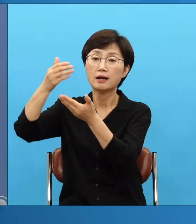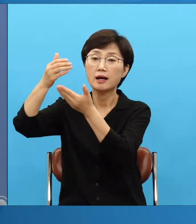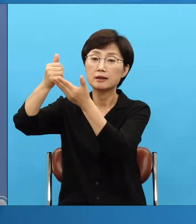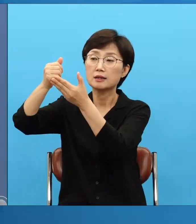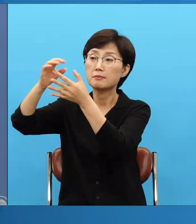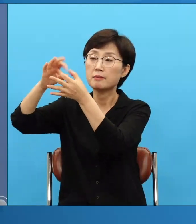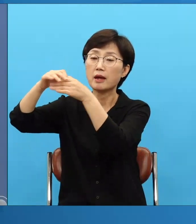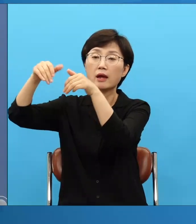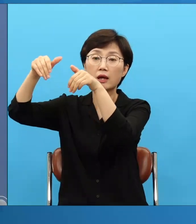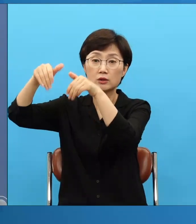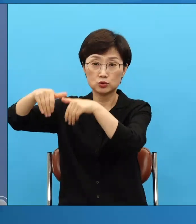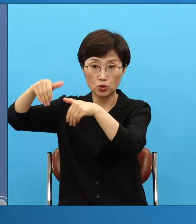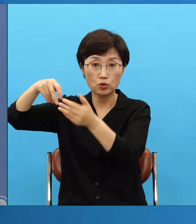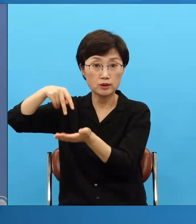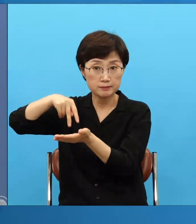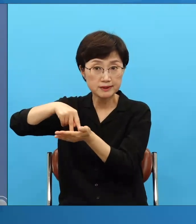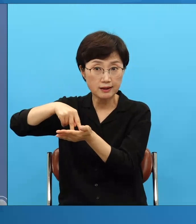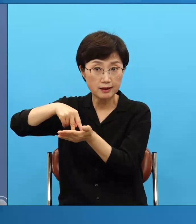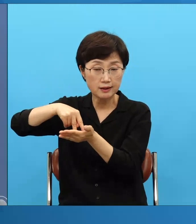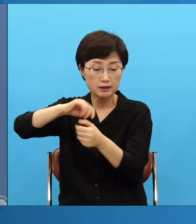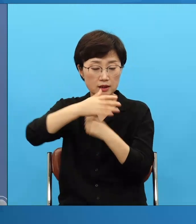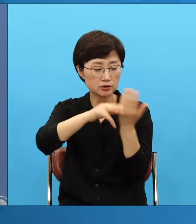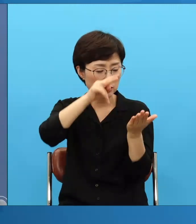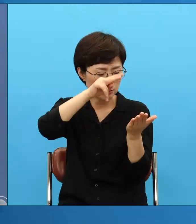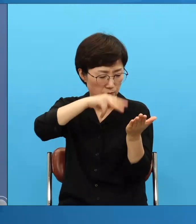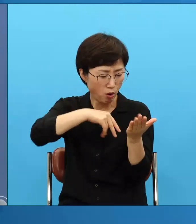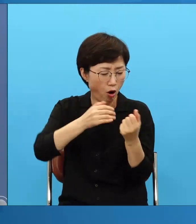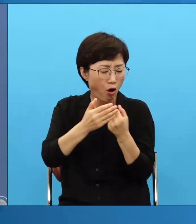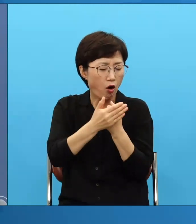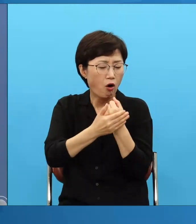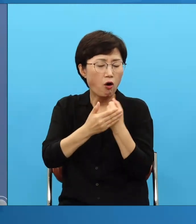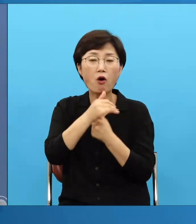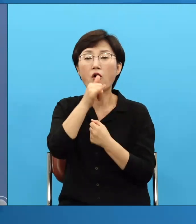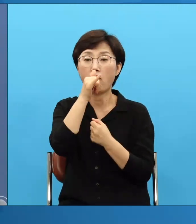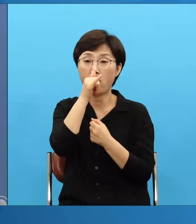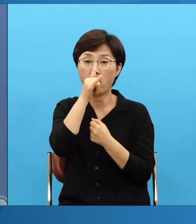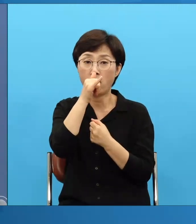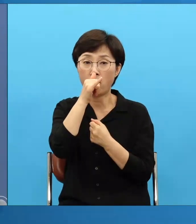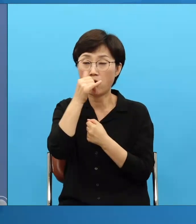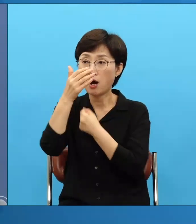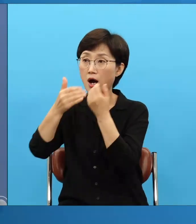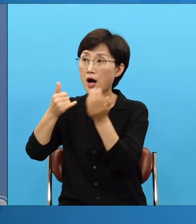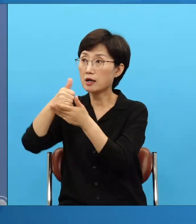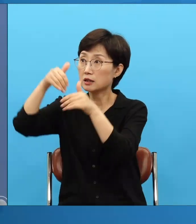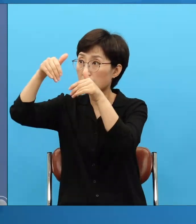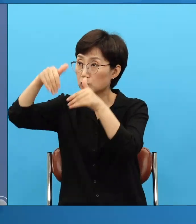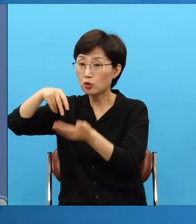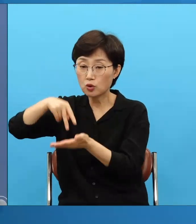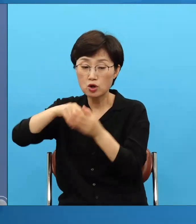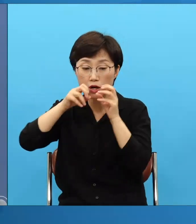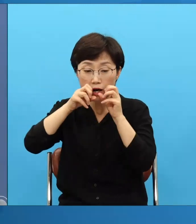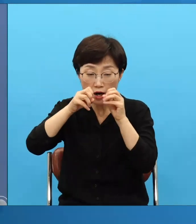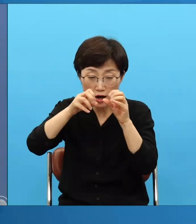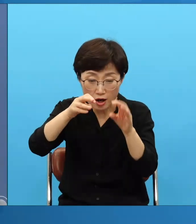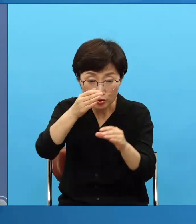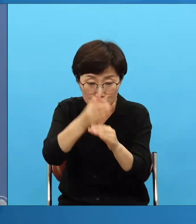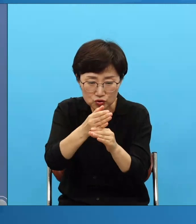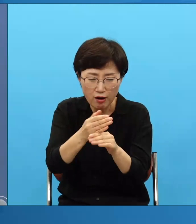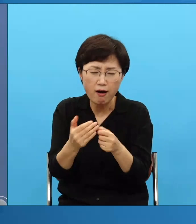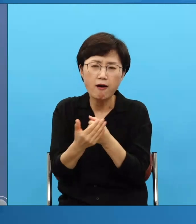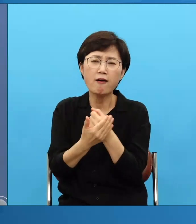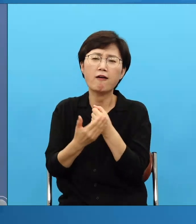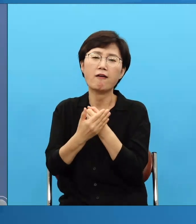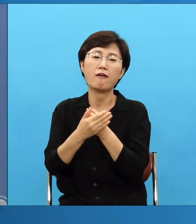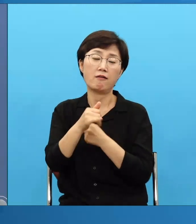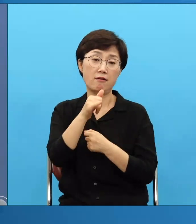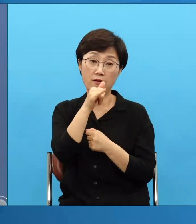성경 보고도 은혜 받습니다. Now, the servants of the Lord, they receive God's grace 주의 through the word. 종들은 전도하다가도 은혜 받습니다. And they receive grace as they